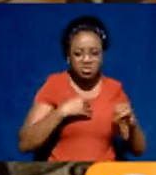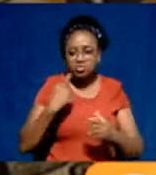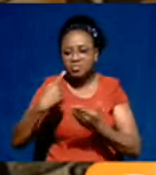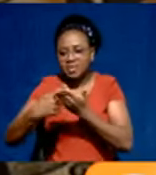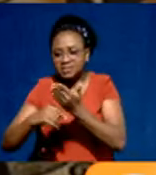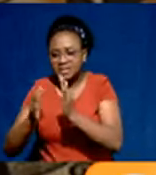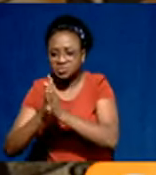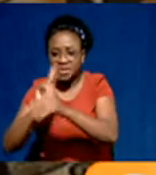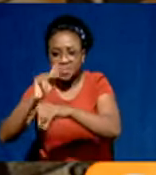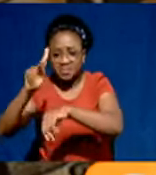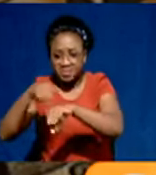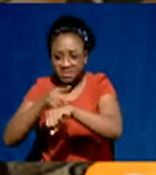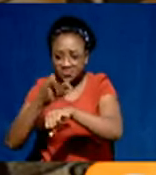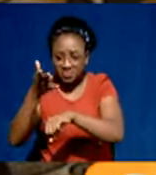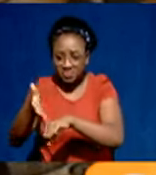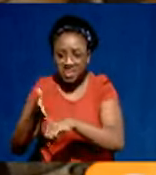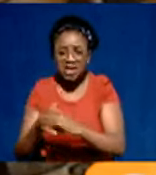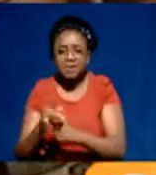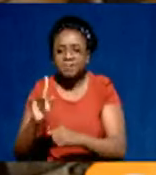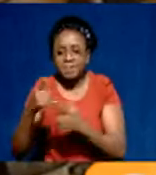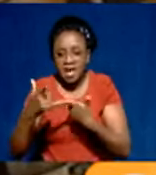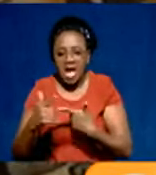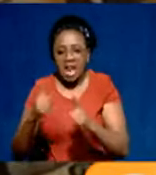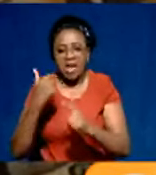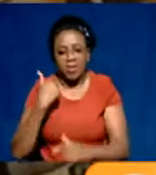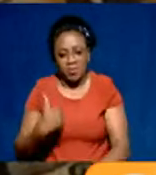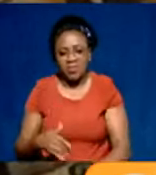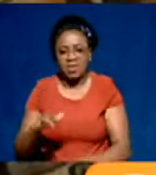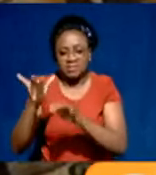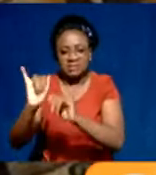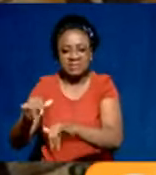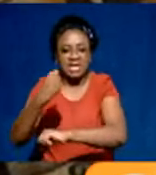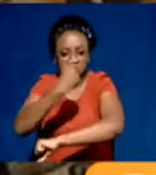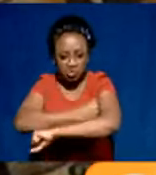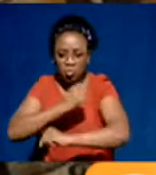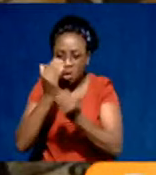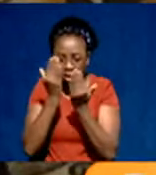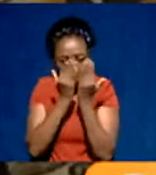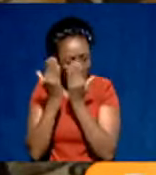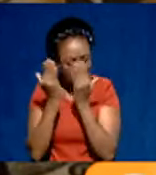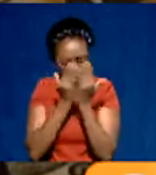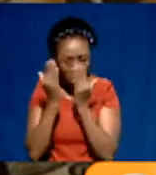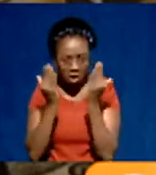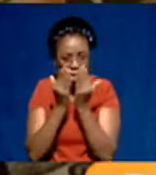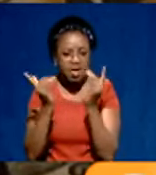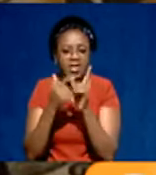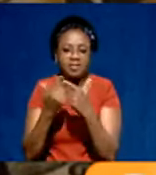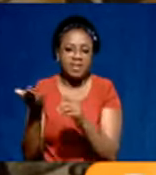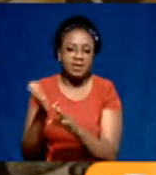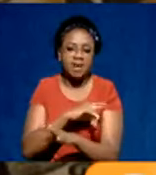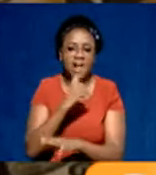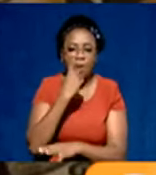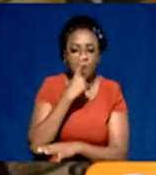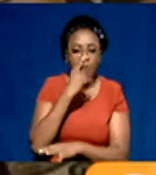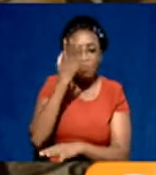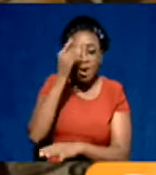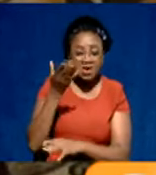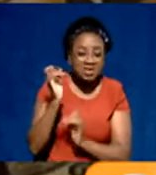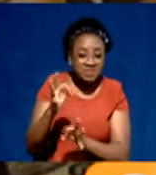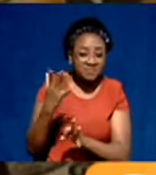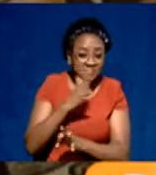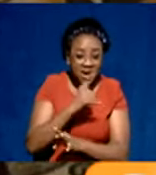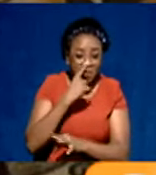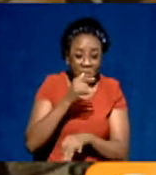Principal, Mrs. Rufina Nkonge, akaniruhusu niweze kuextend pale shuleni, nikaweza kufanya masomo yangu. Kwa hiyo